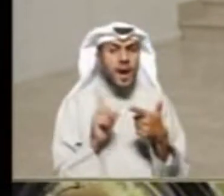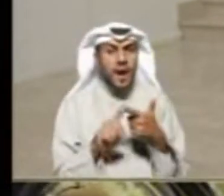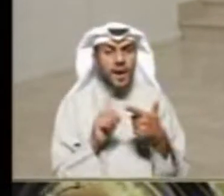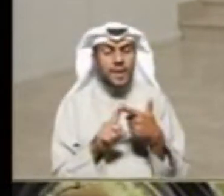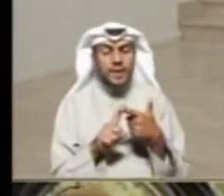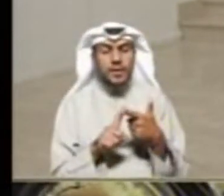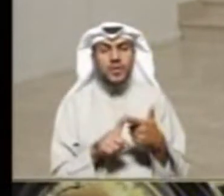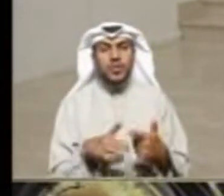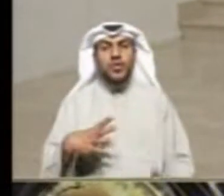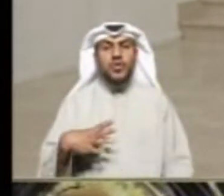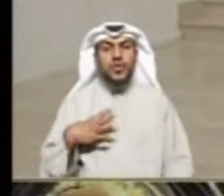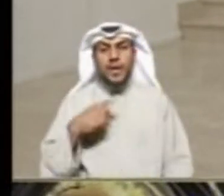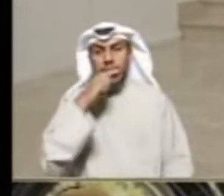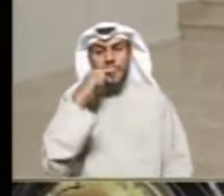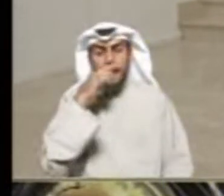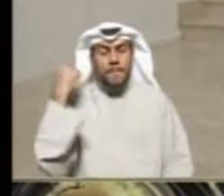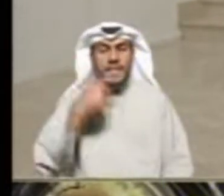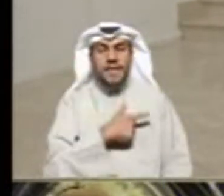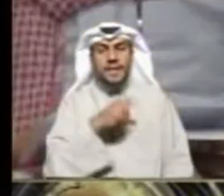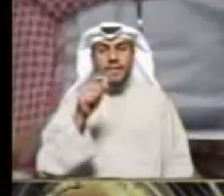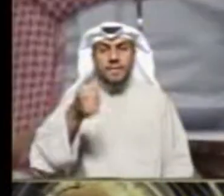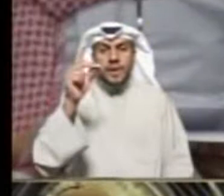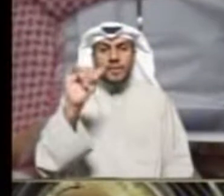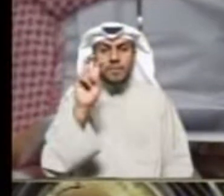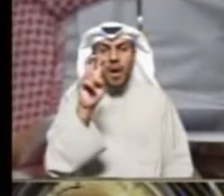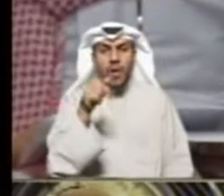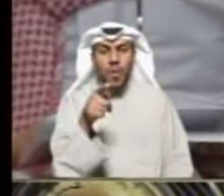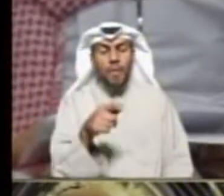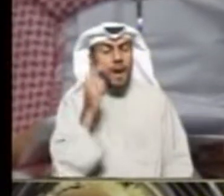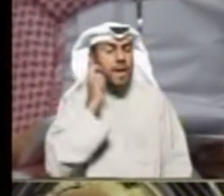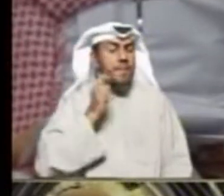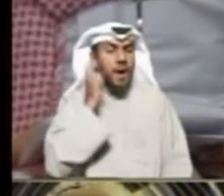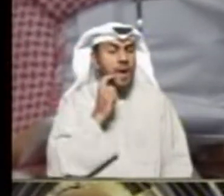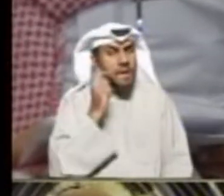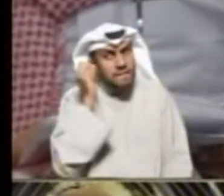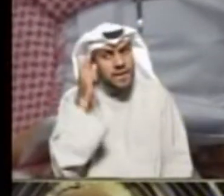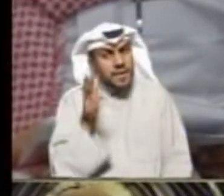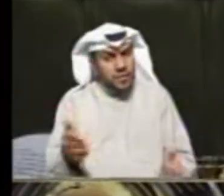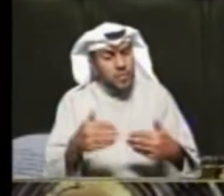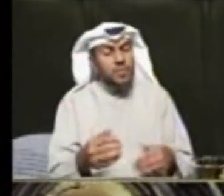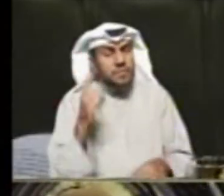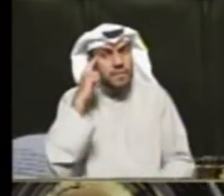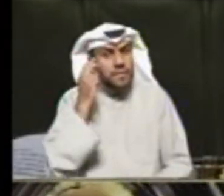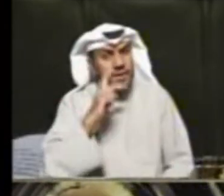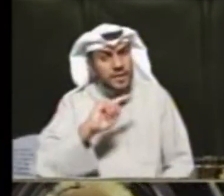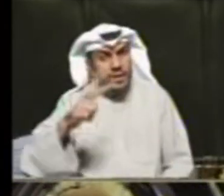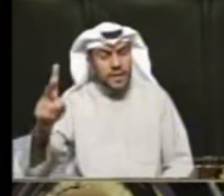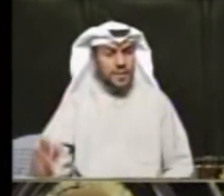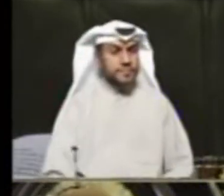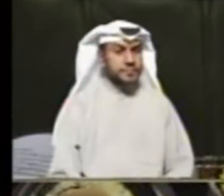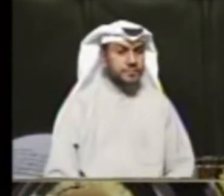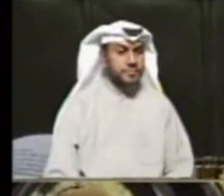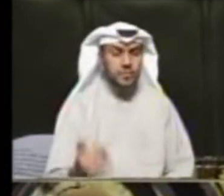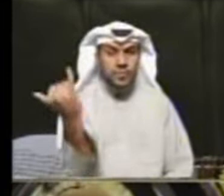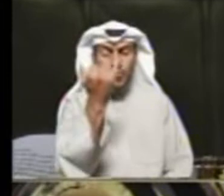اللاجئ، كذلك تم المساهمة المباركة هذه الخطوة. اجتماع يهدف إلى تبادل الخبرات بين دول المجلس بما يخص